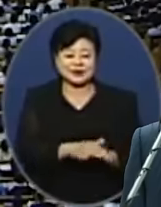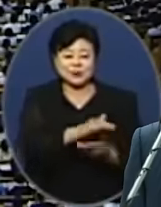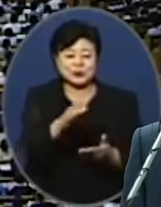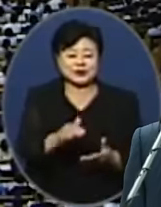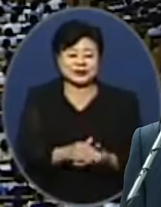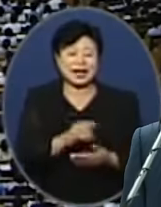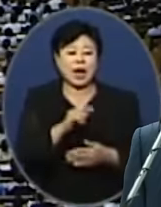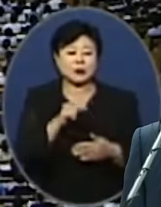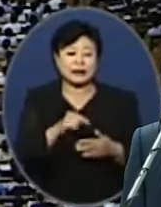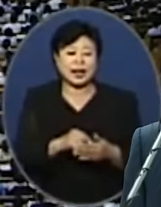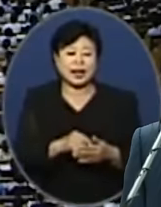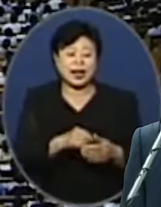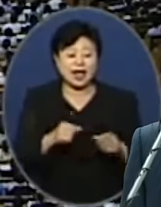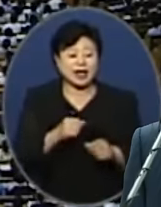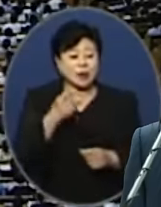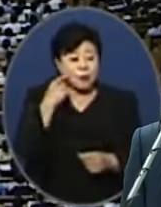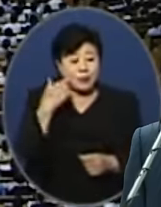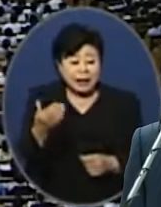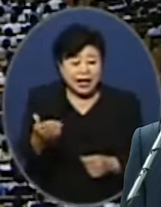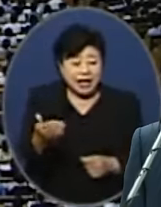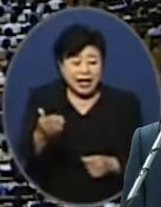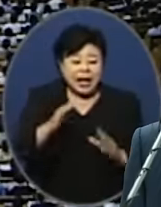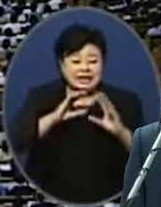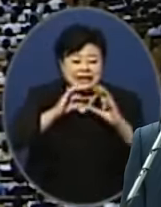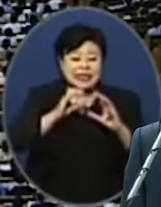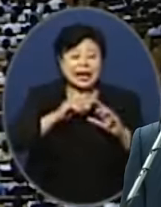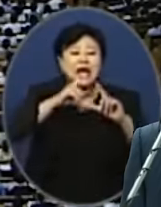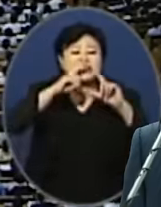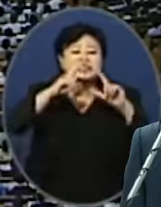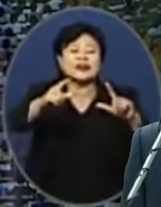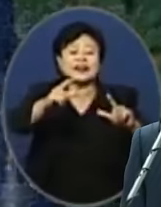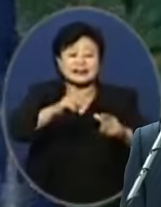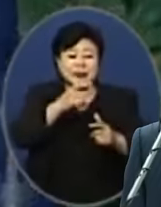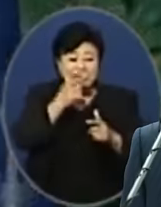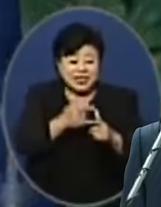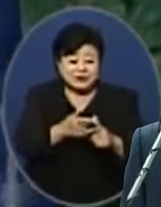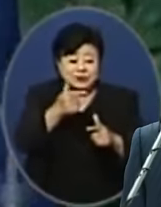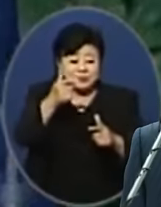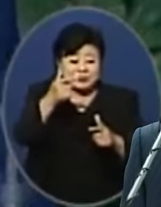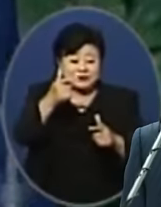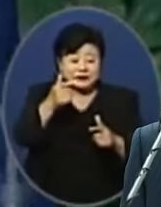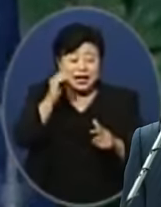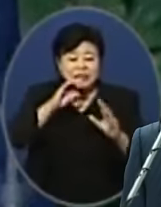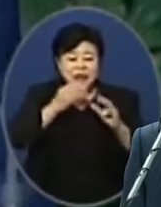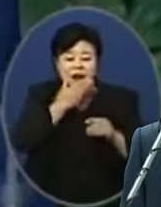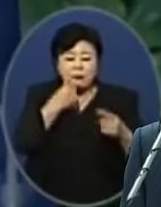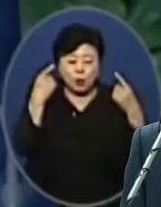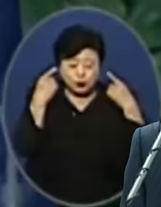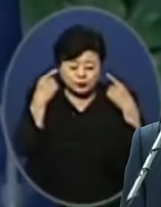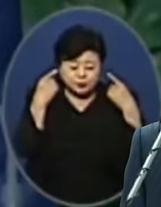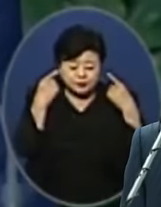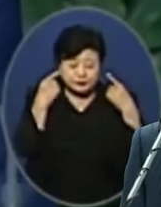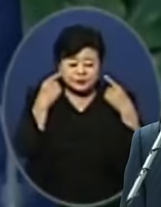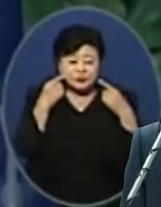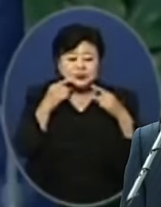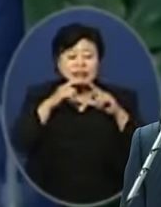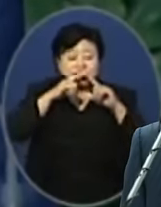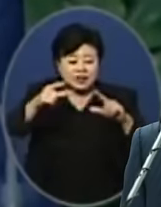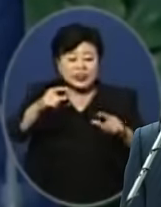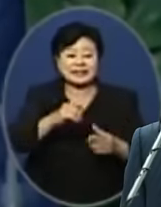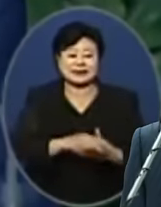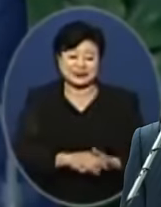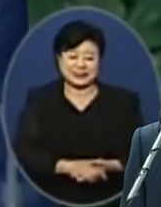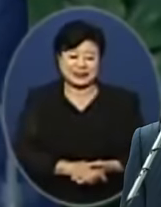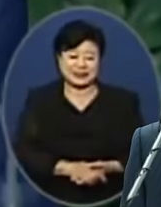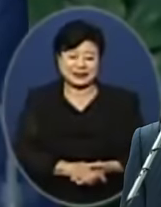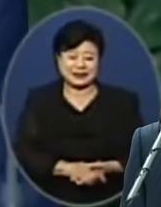우리야 가운데 무엇을 해갔다는 천국을 선언하신 것입니다. 예수님은 천국 복음을 우리에게